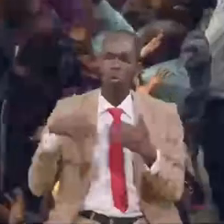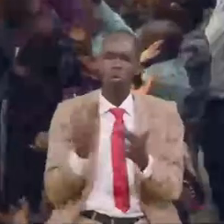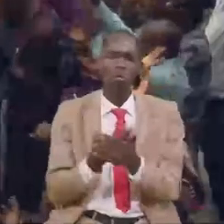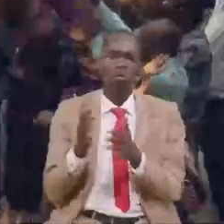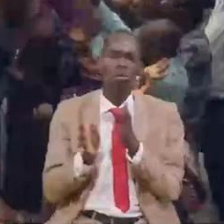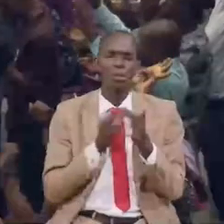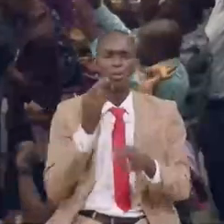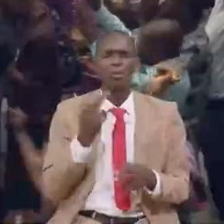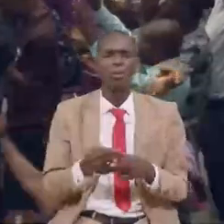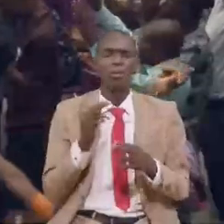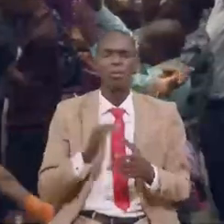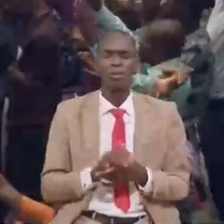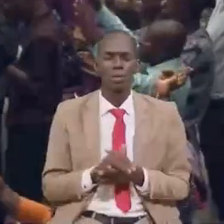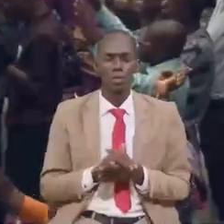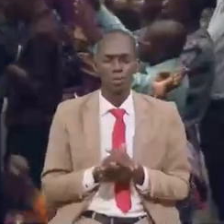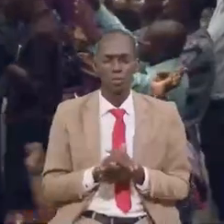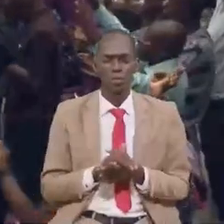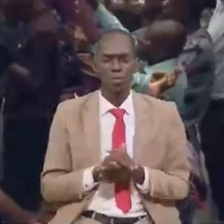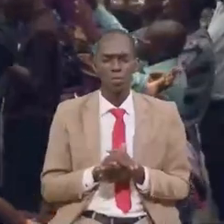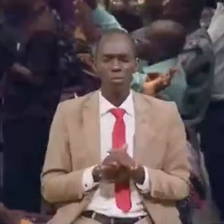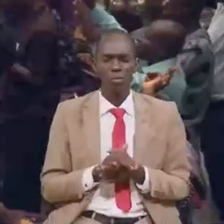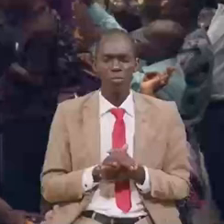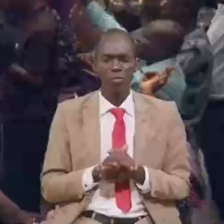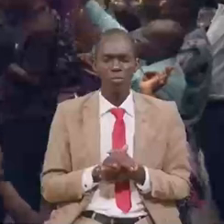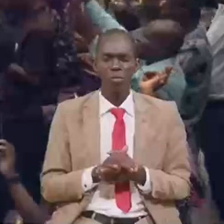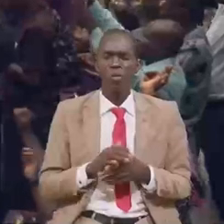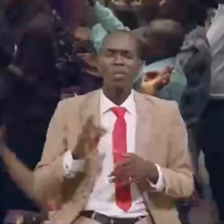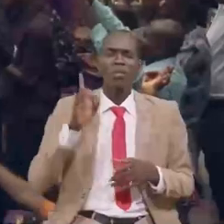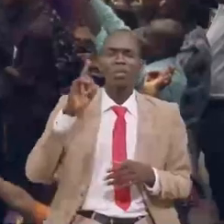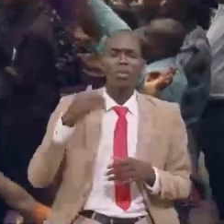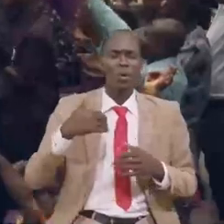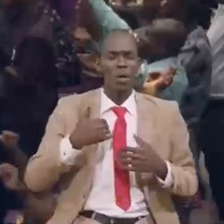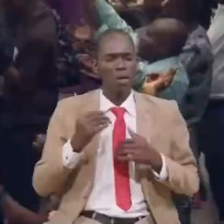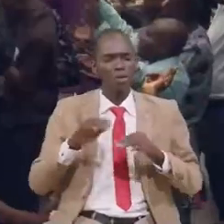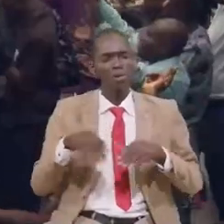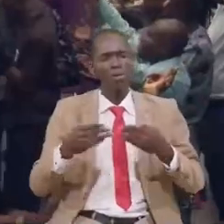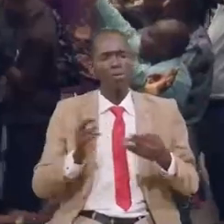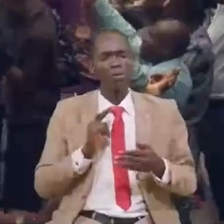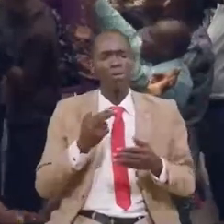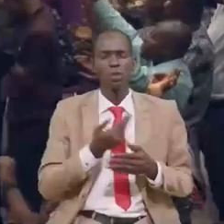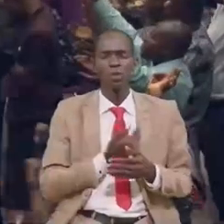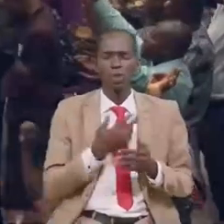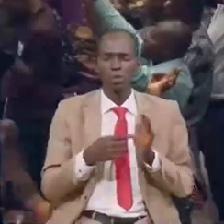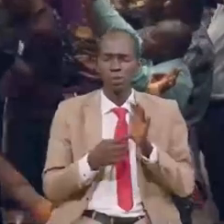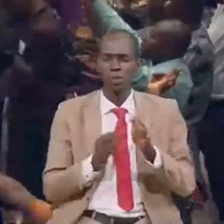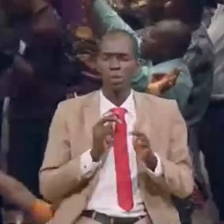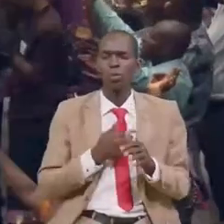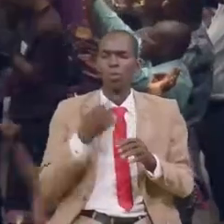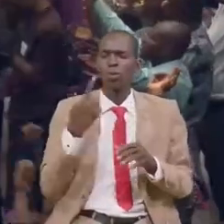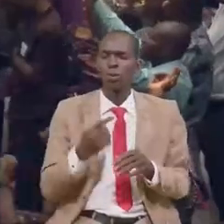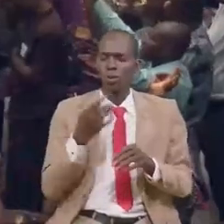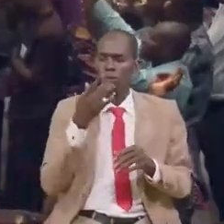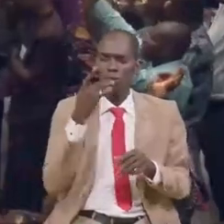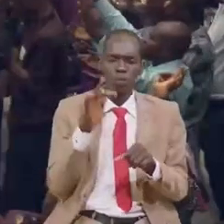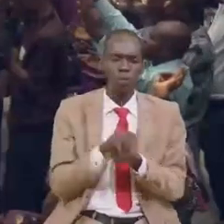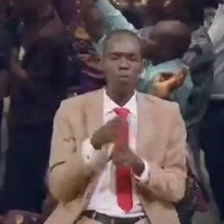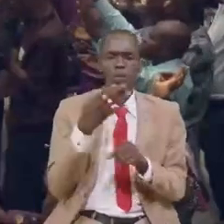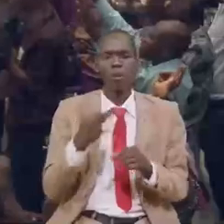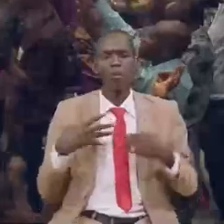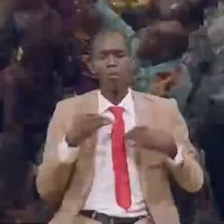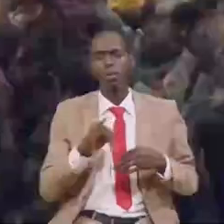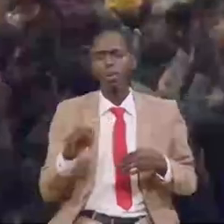au nom de Jésus-Christ. Tu nous as montré la prophétie de la guérison, la promesse de guérison et la puissance